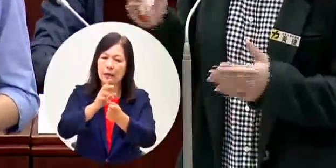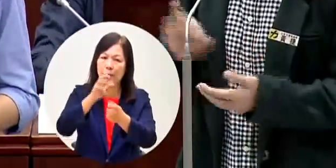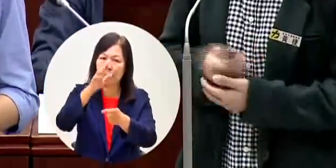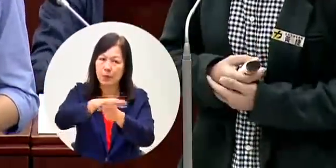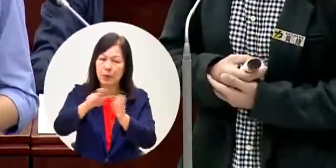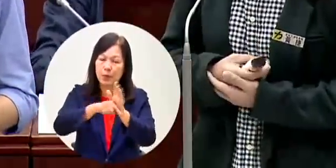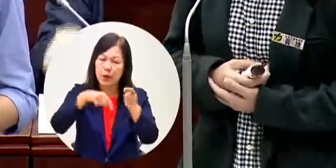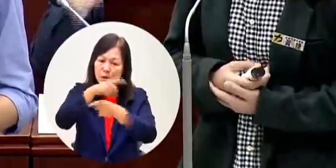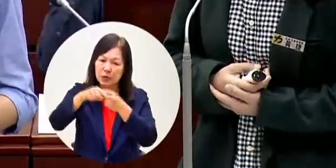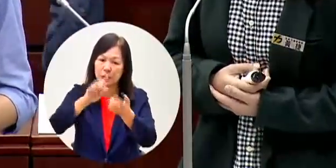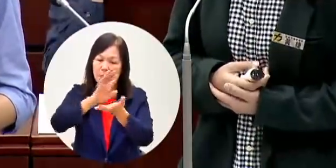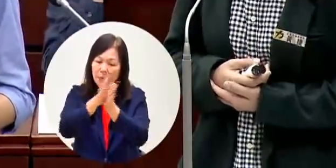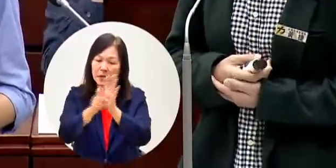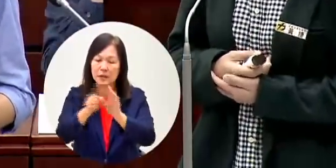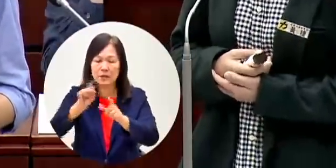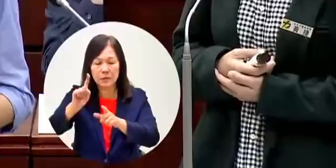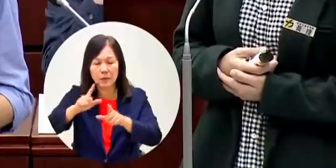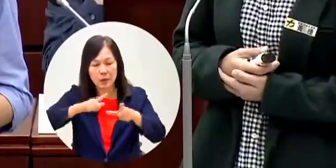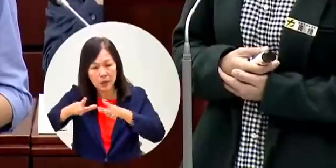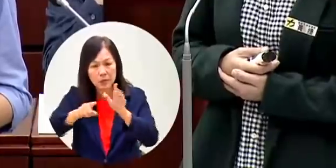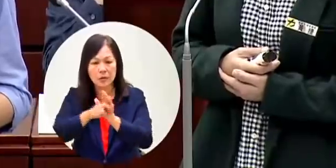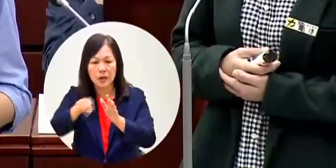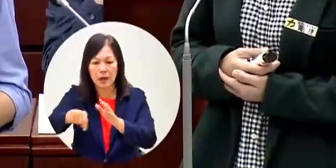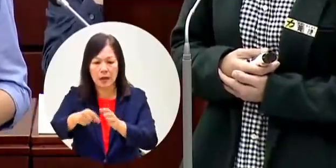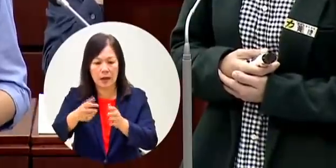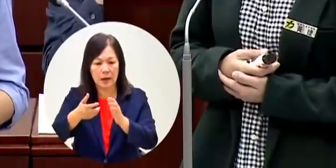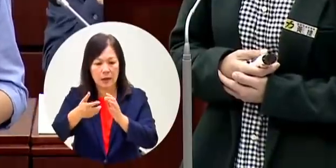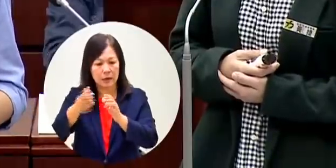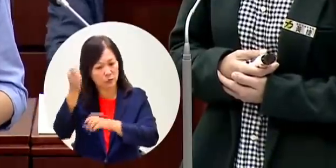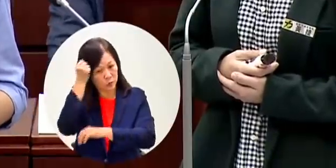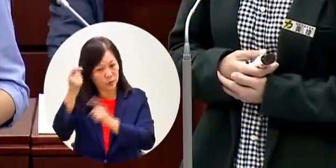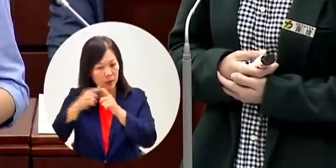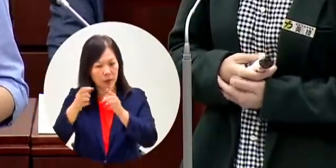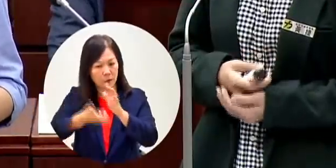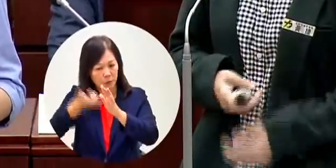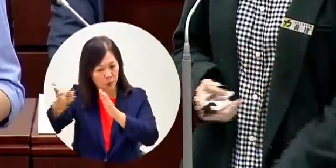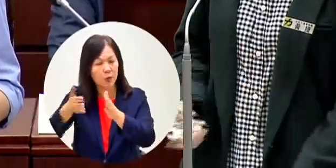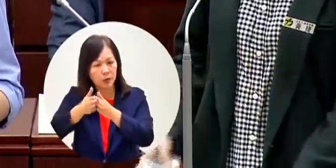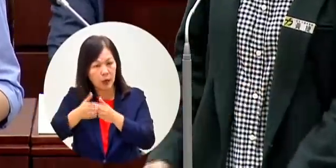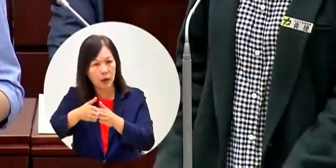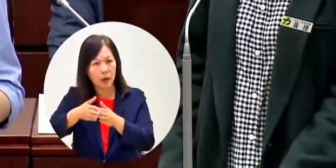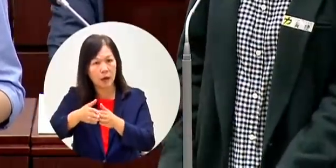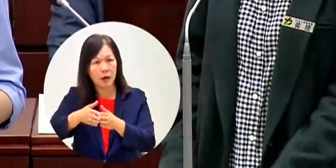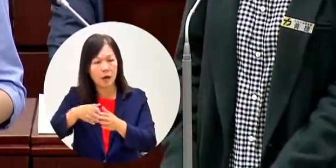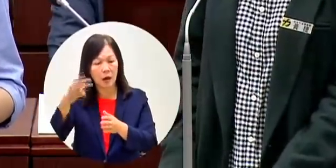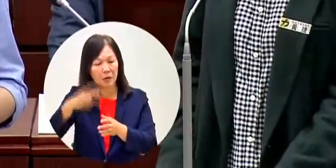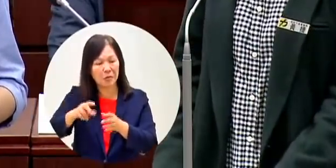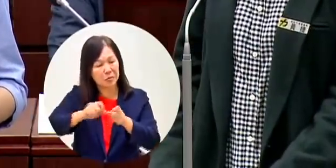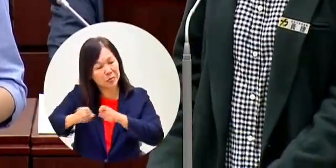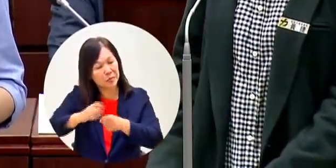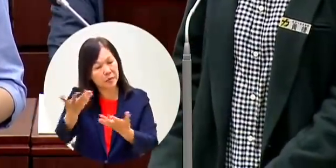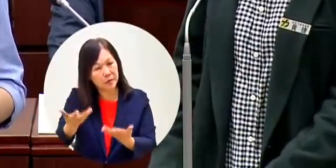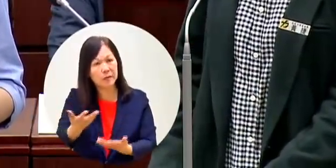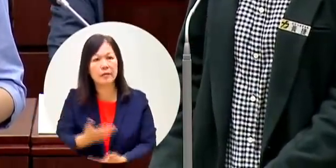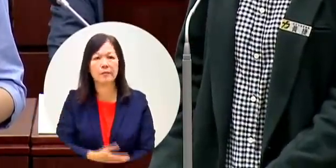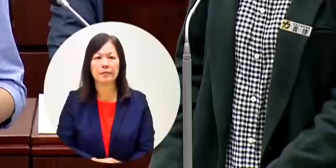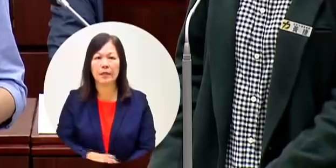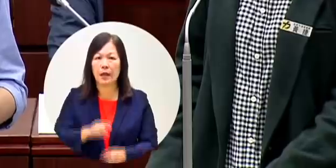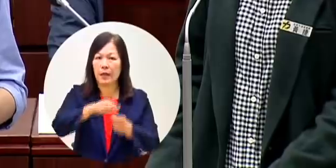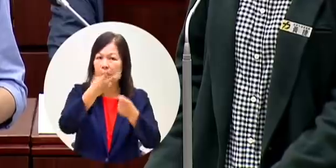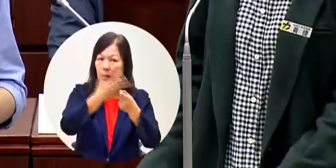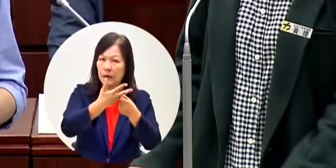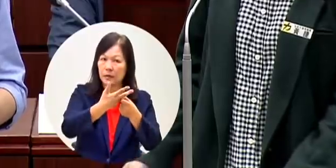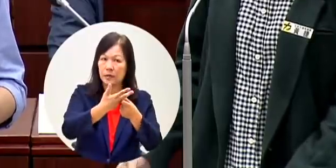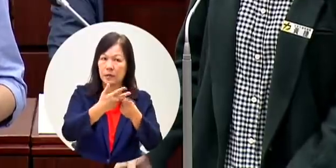民要进行迁村计划之外， 对，行政院107年12月4号就核定循环经济